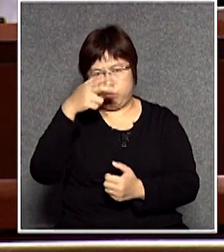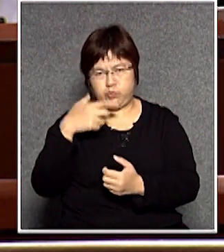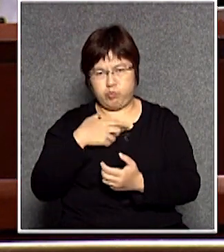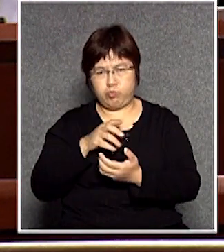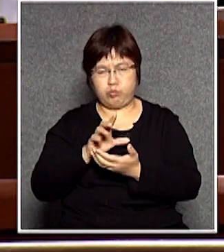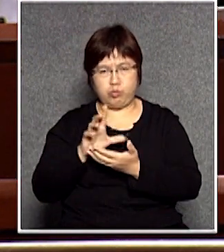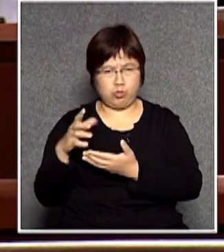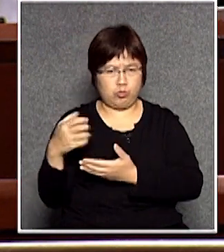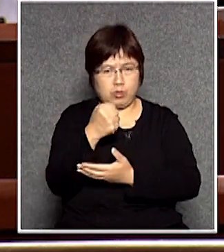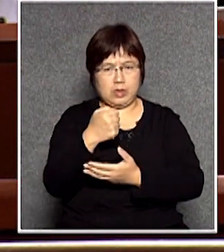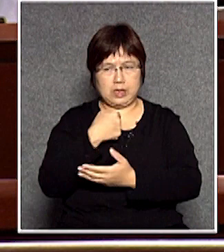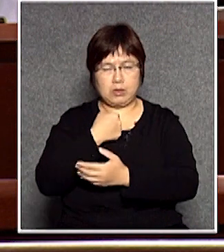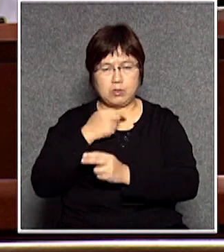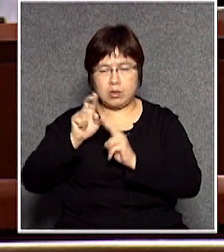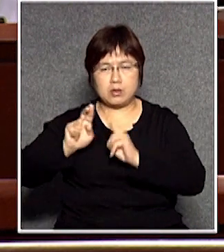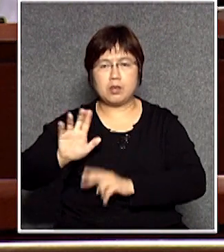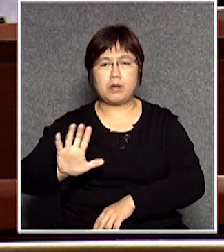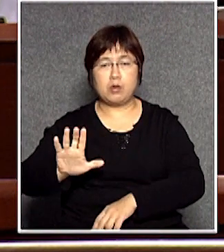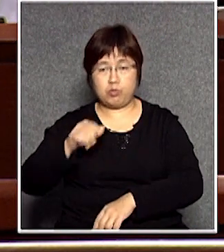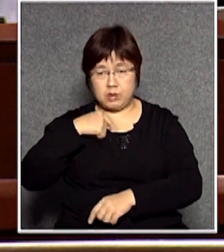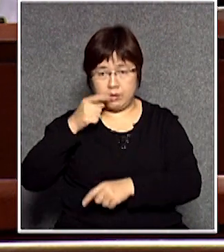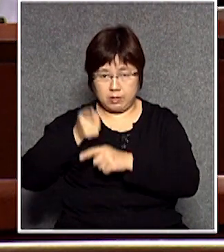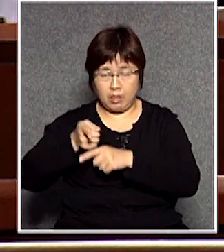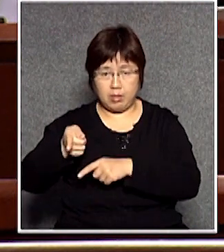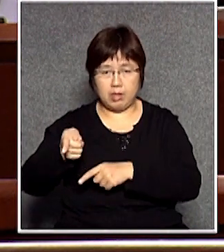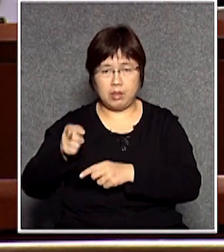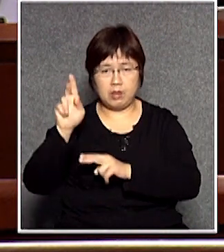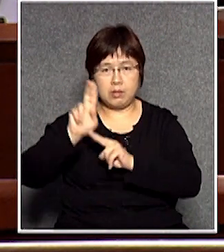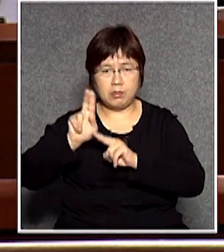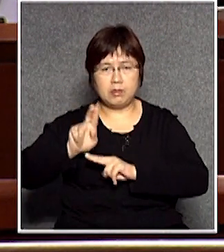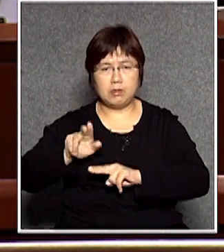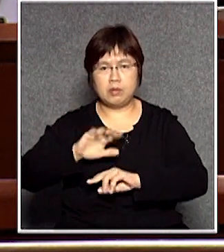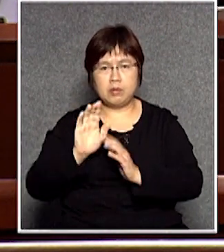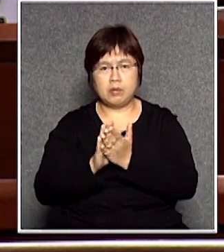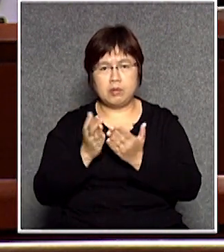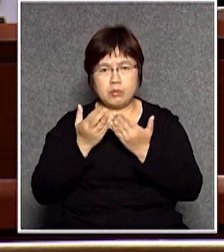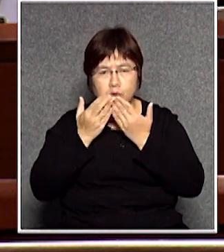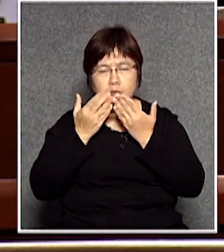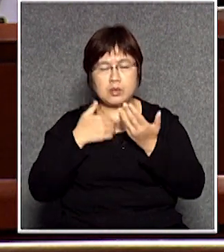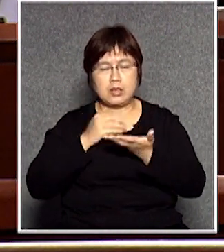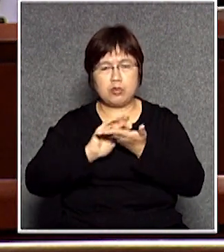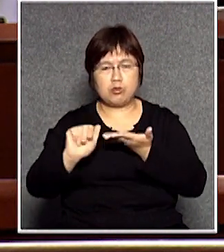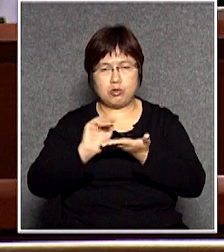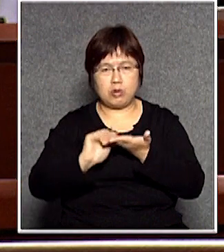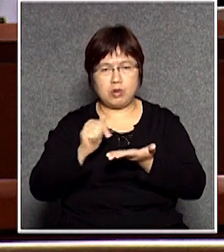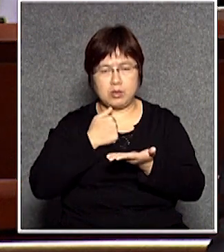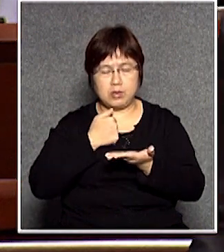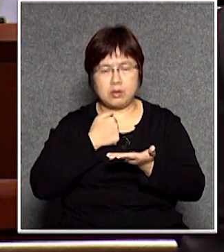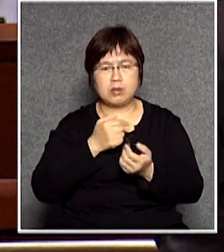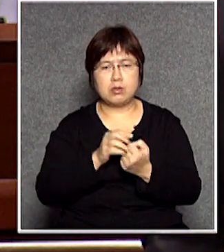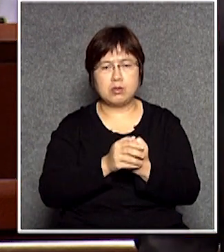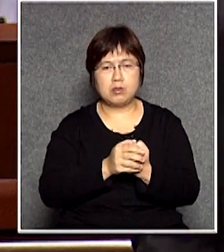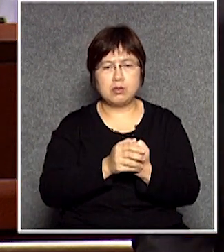一些所謂的歷史。如果是這樣的話，這個歷史我們一定要讀得清清楚楚，令到